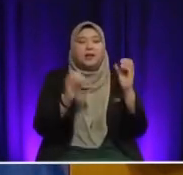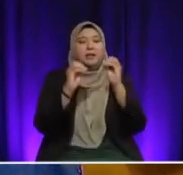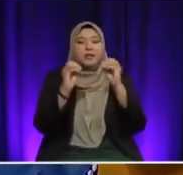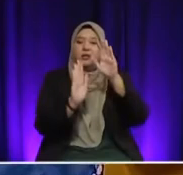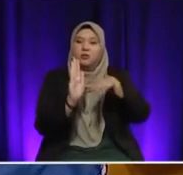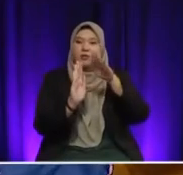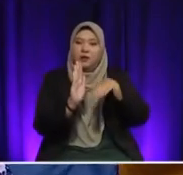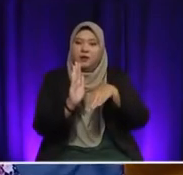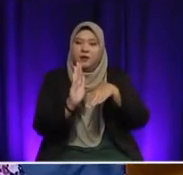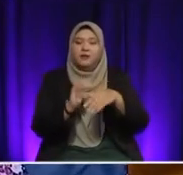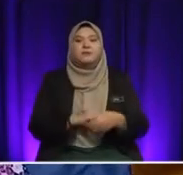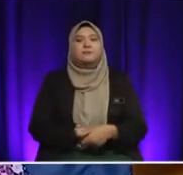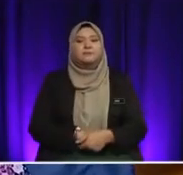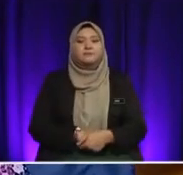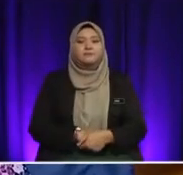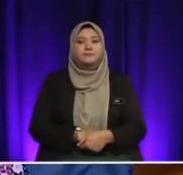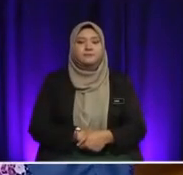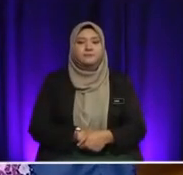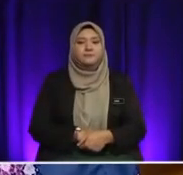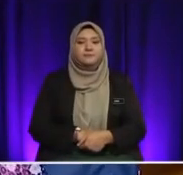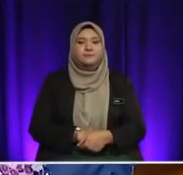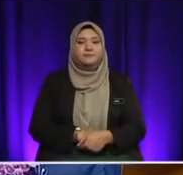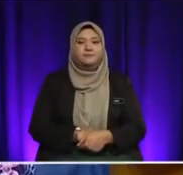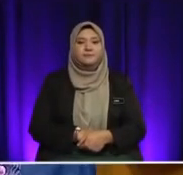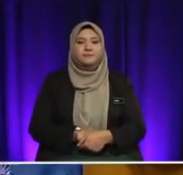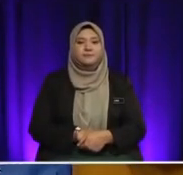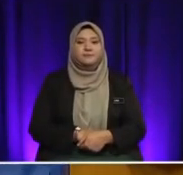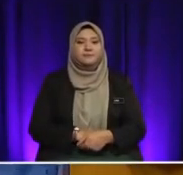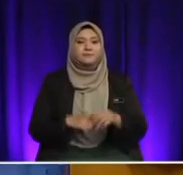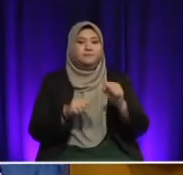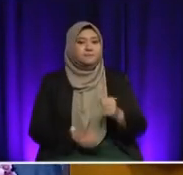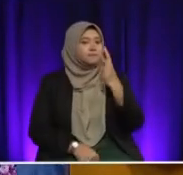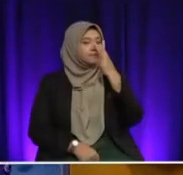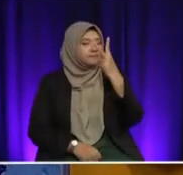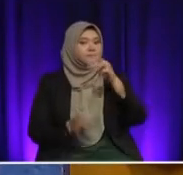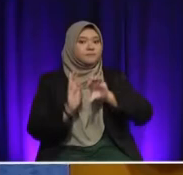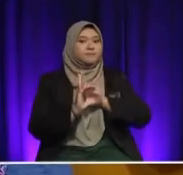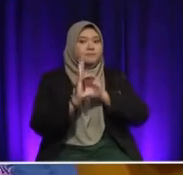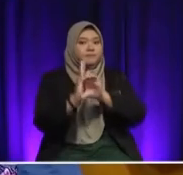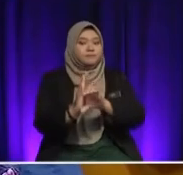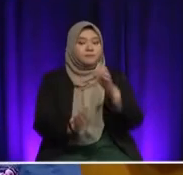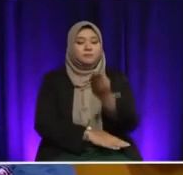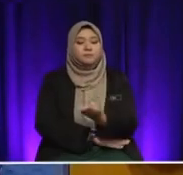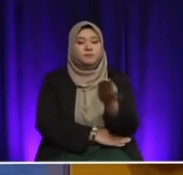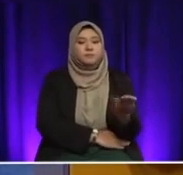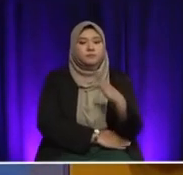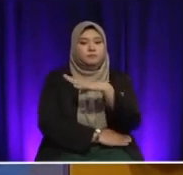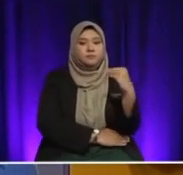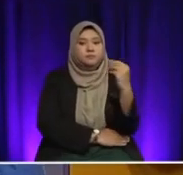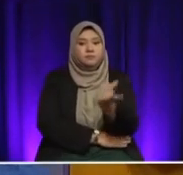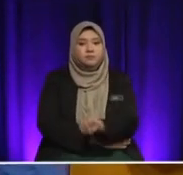Okey. Okey, ni contoh bahan dan alatan. Kita tengok untuk buat keropok leko.